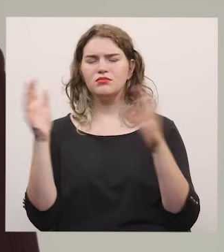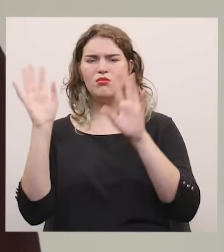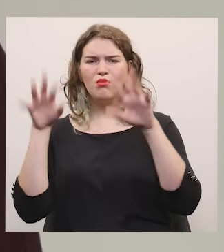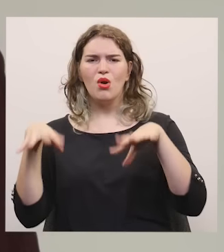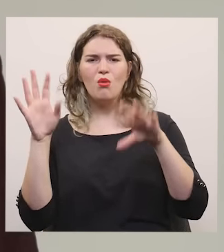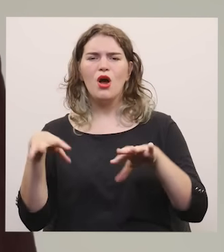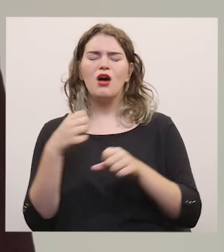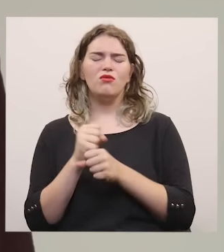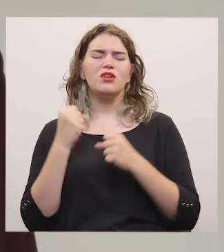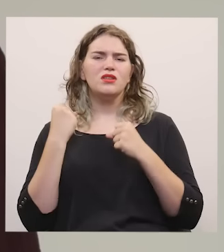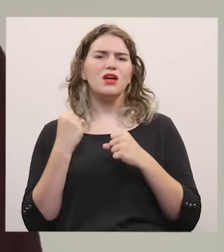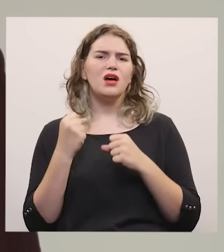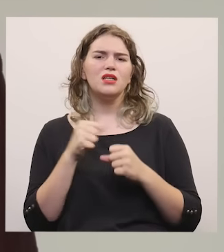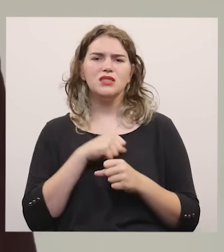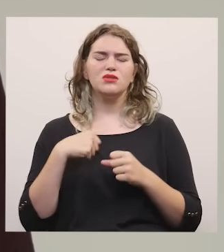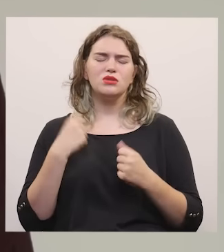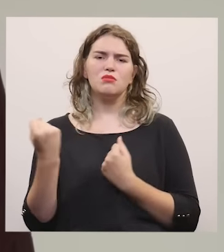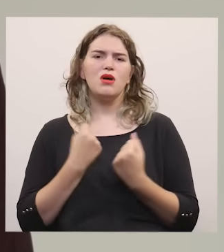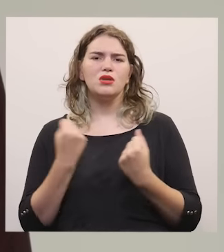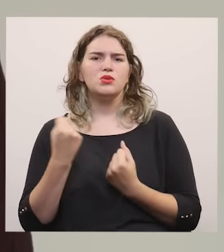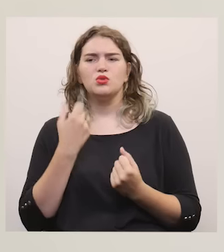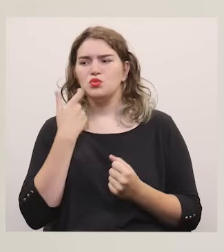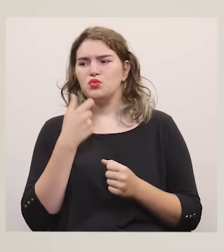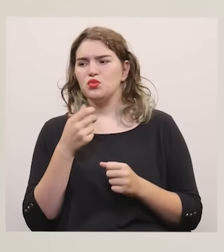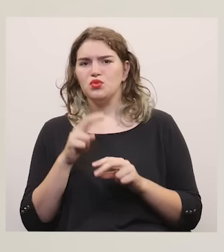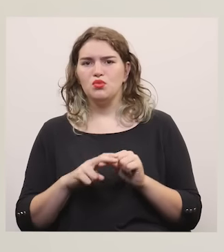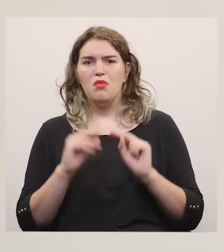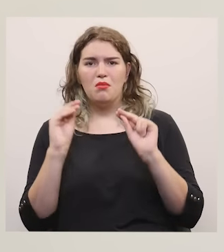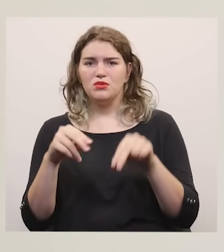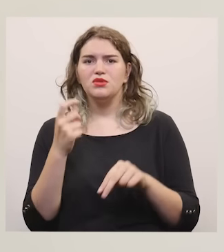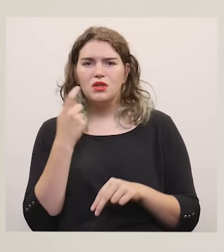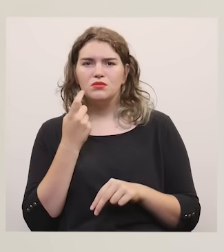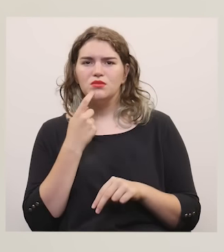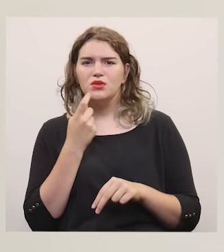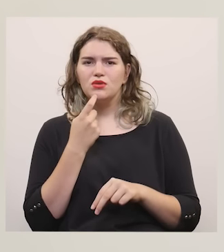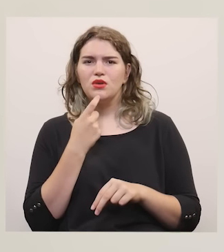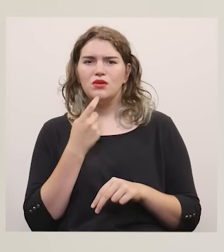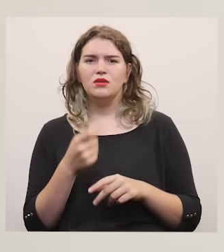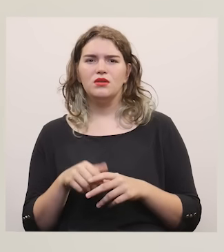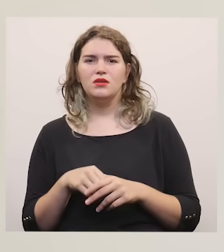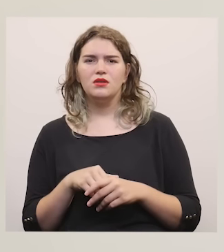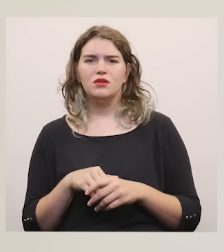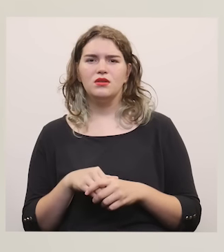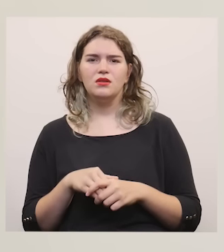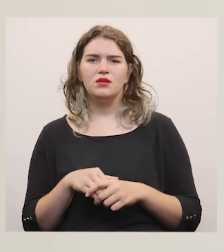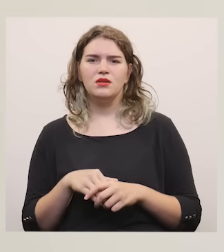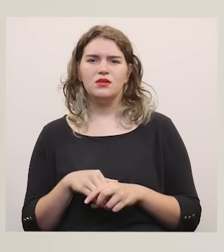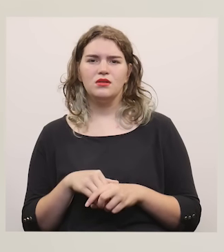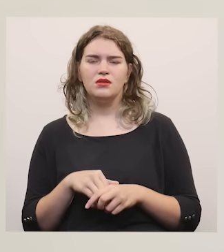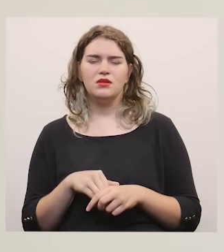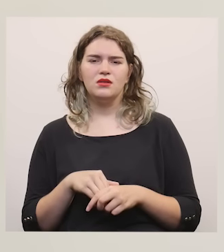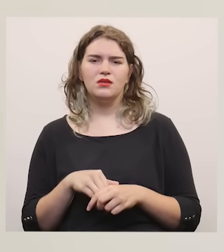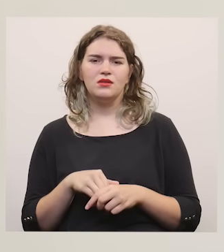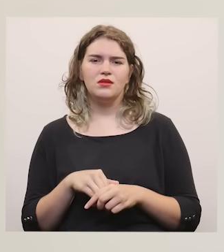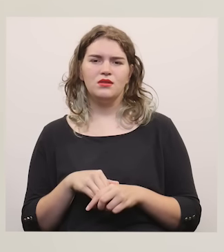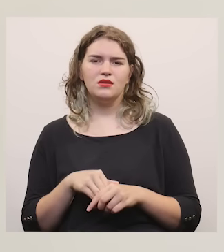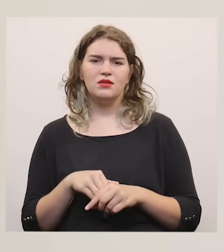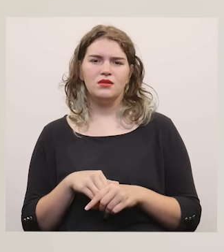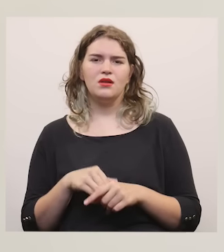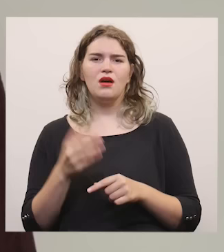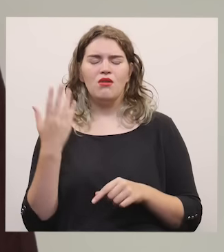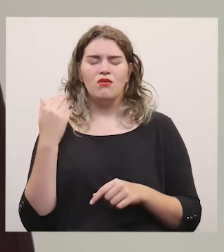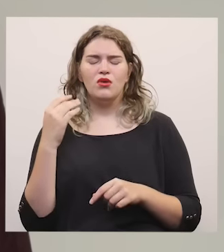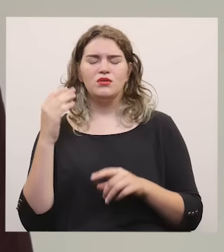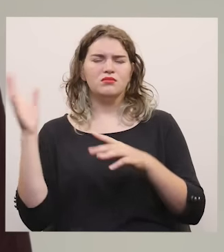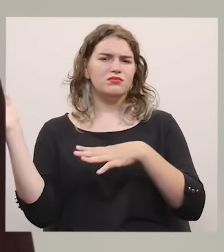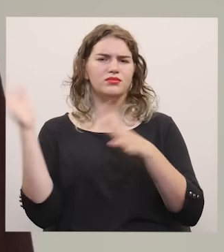mergeam, ploua torențial și eram singură în mașină, nu știu cum am ajuns la Timișoara. Deci asta nu știu mai trebuie, dacă în loc să fi fost un soare frumos, da, a și fost, furtună și da, a fost și furtună